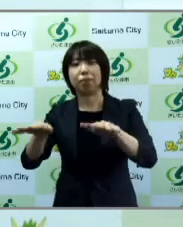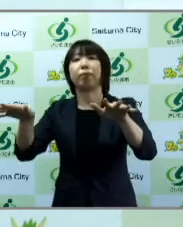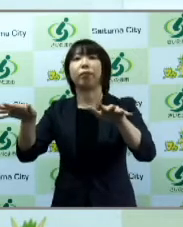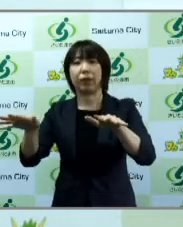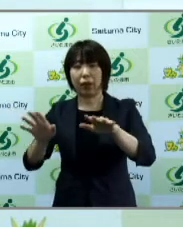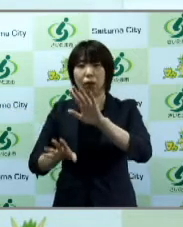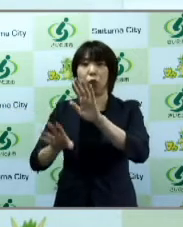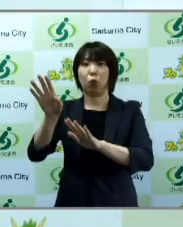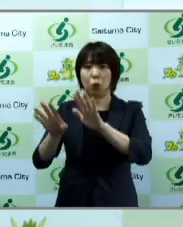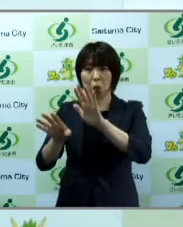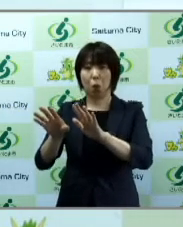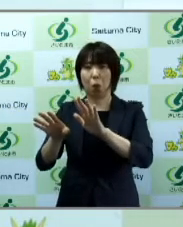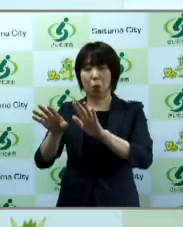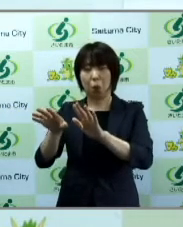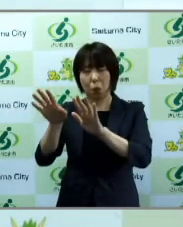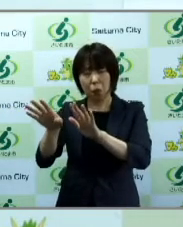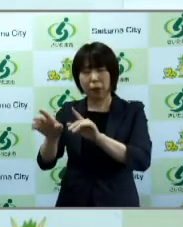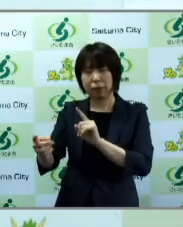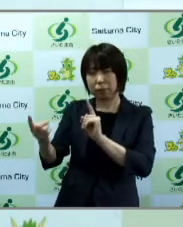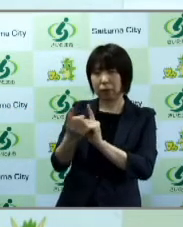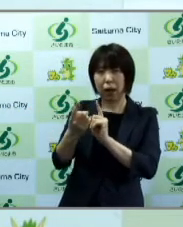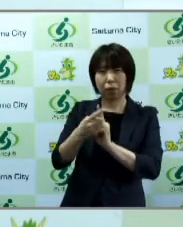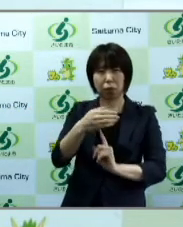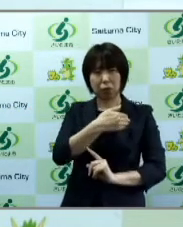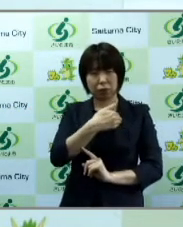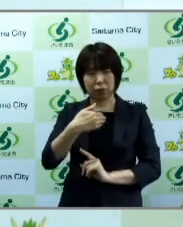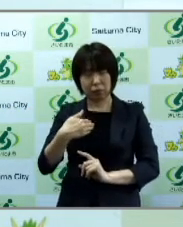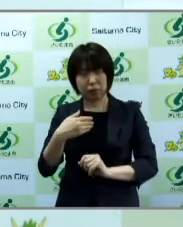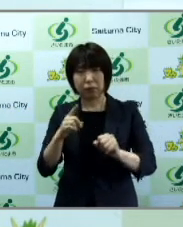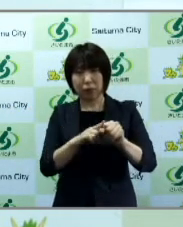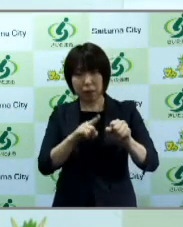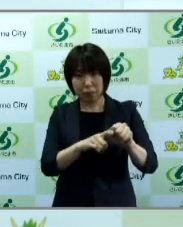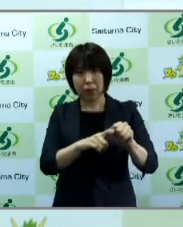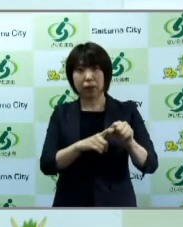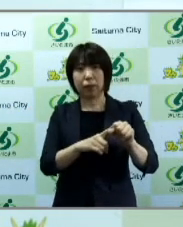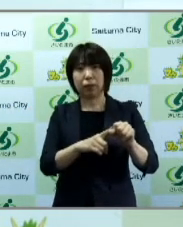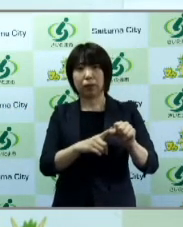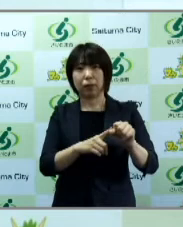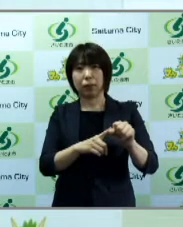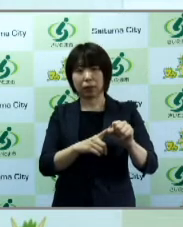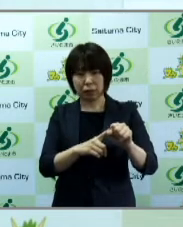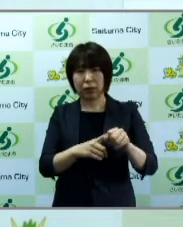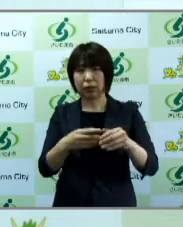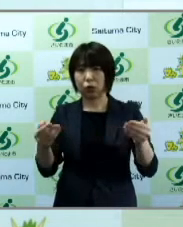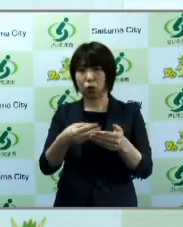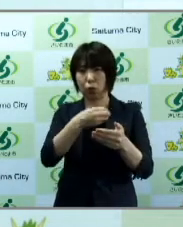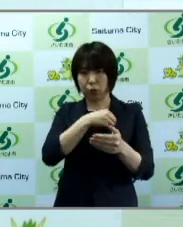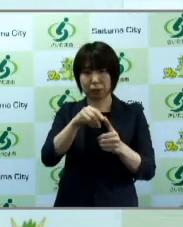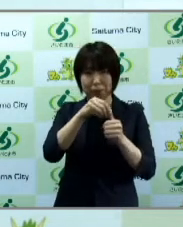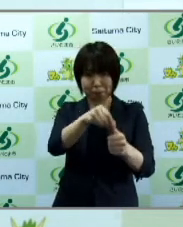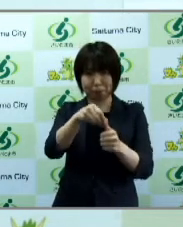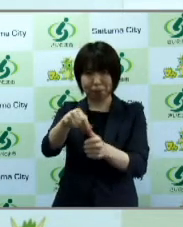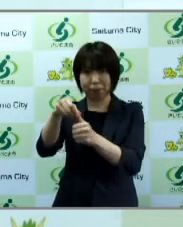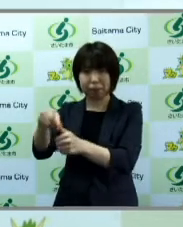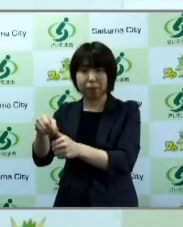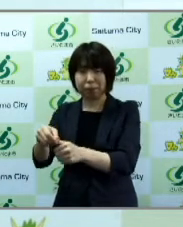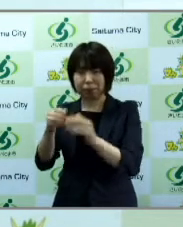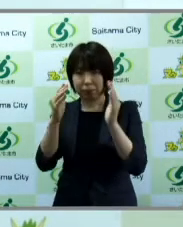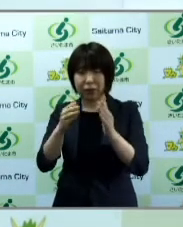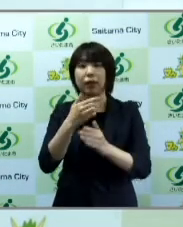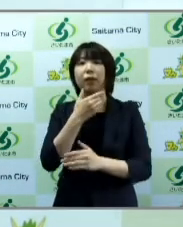に対応できるようにですね、しっかりとこの職員の配置を進めていきたいというふうに思っています